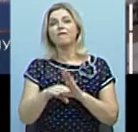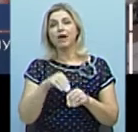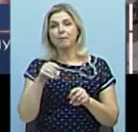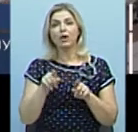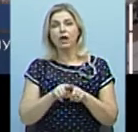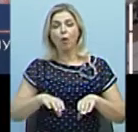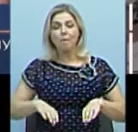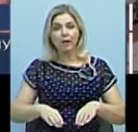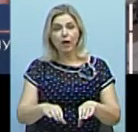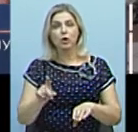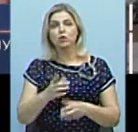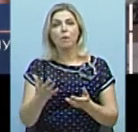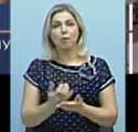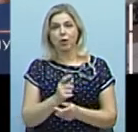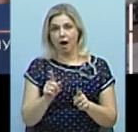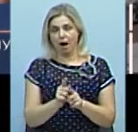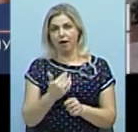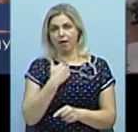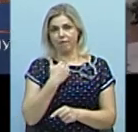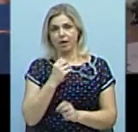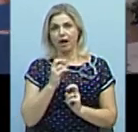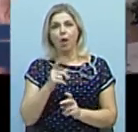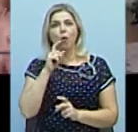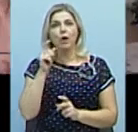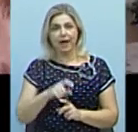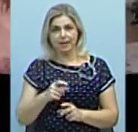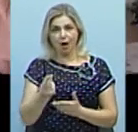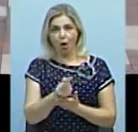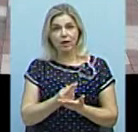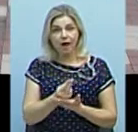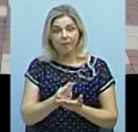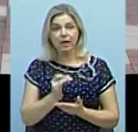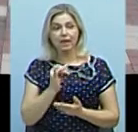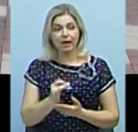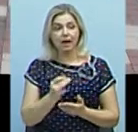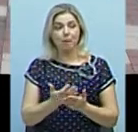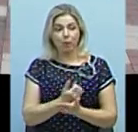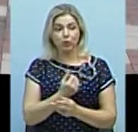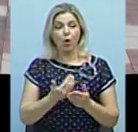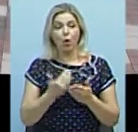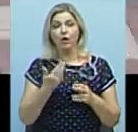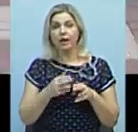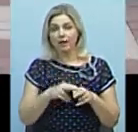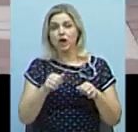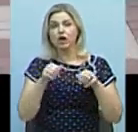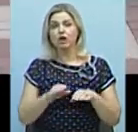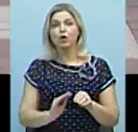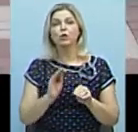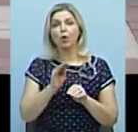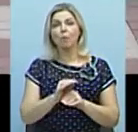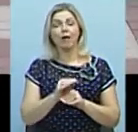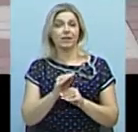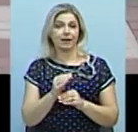тротуарну плитку, що вийшло так, ніби вона має якийсь український орнамент. Тому, відштовхуючись від цього, ми вирішили додати туди колориту